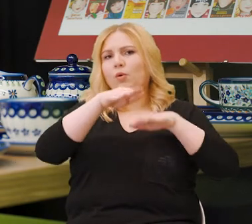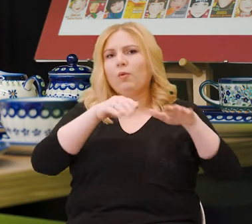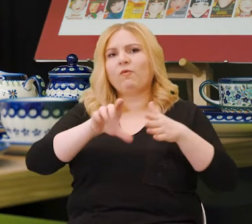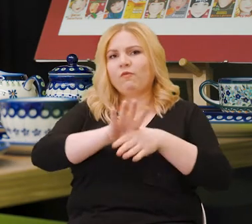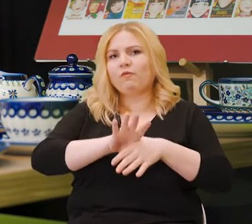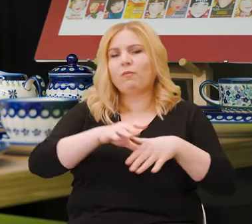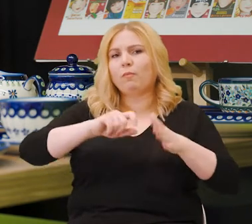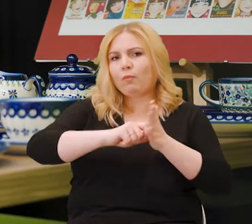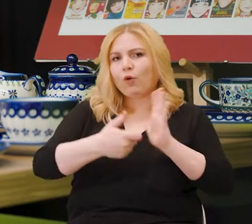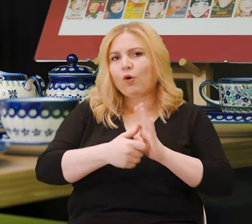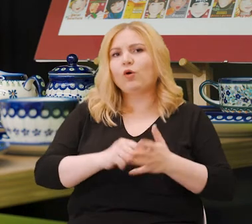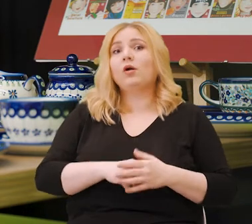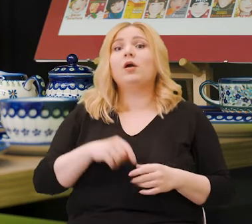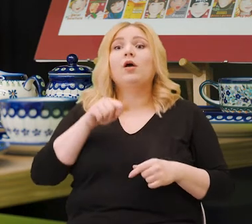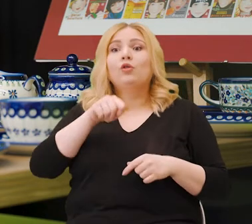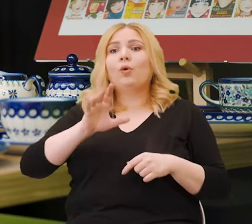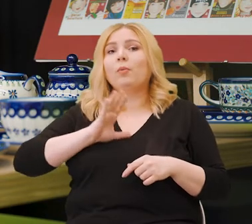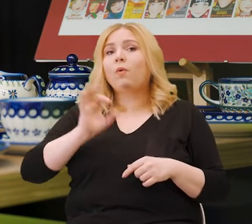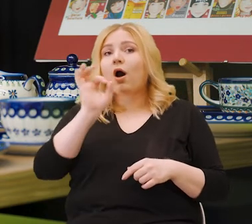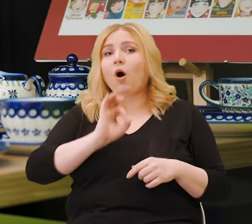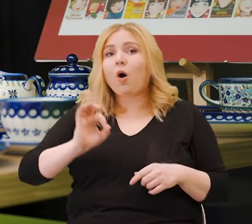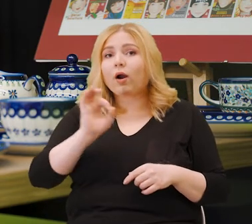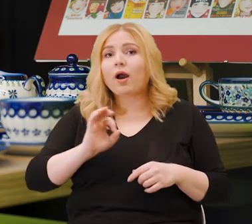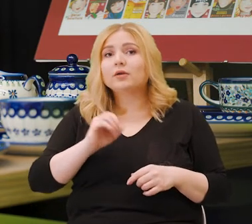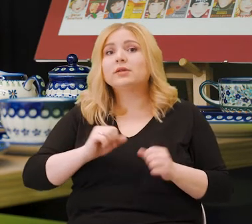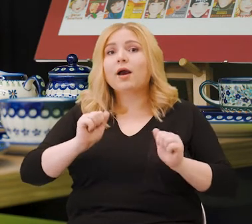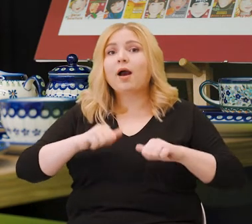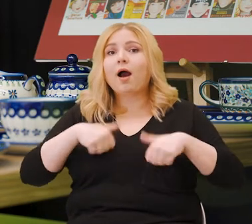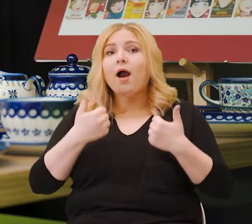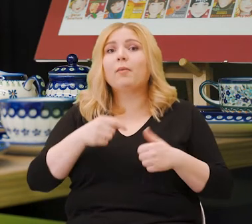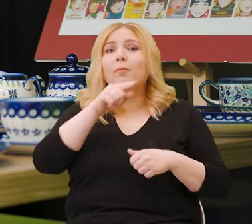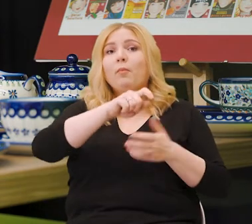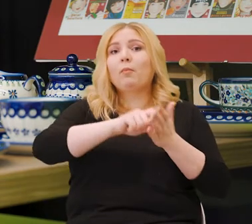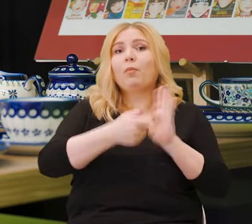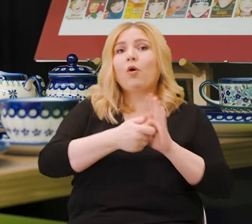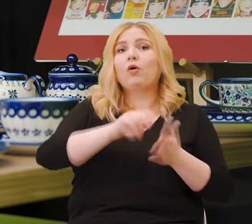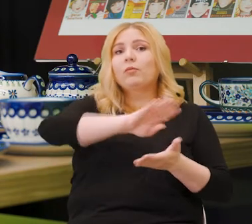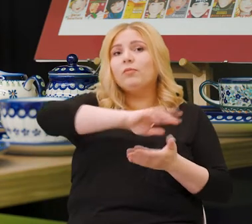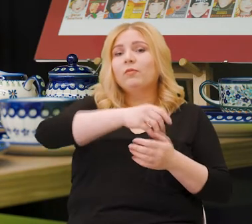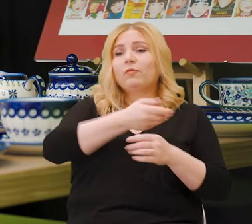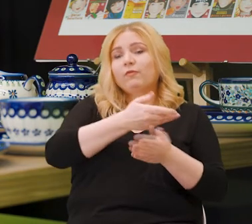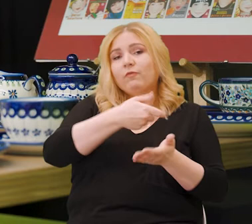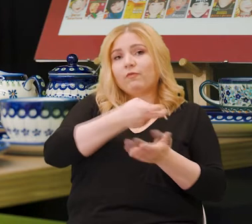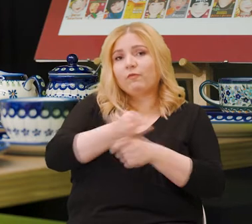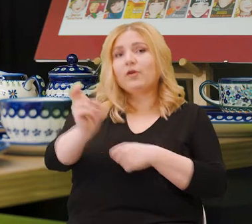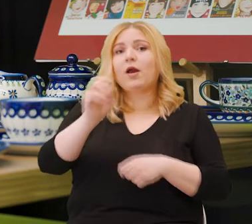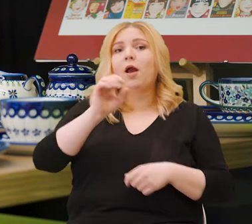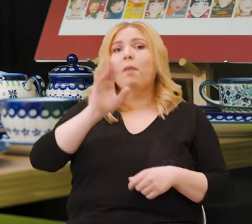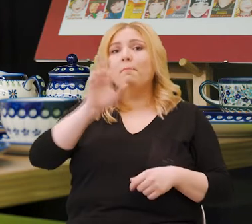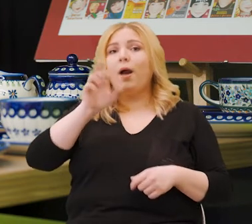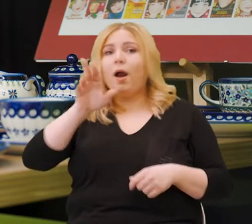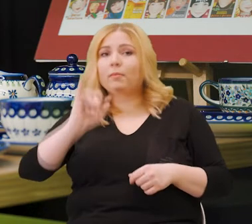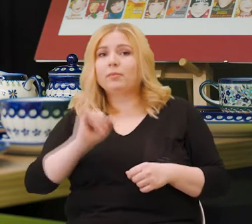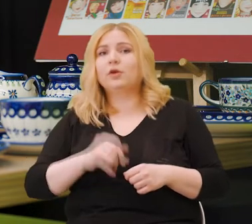Ani. Była to doskonała okazja, żeby stamtąd wyeksmitować zbuntowaną babi. No,